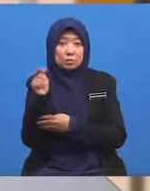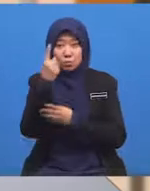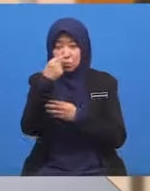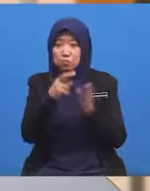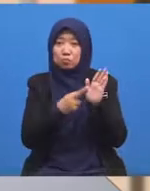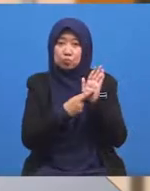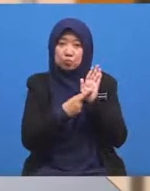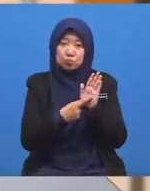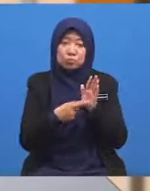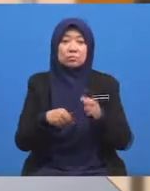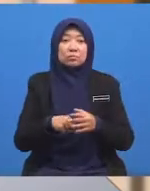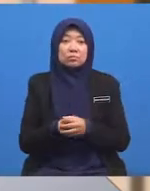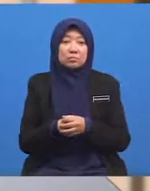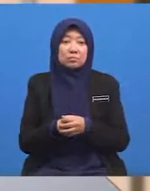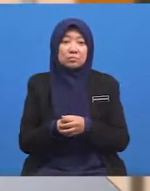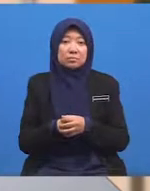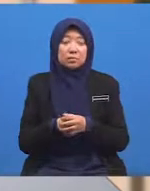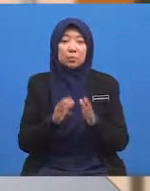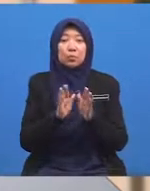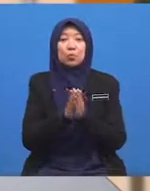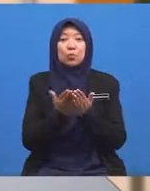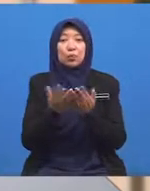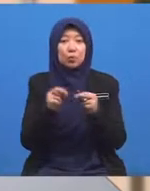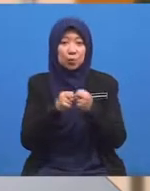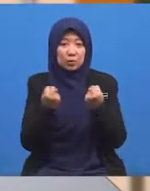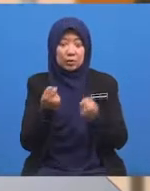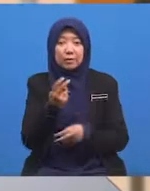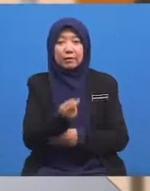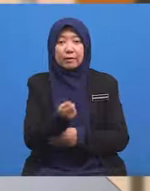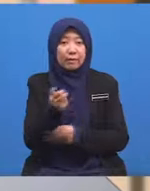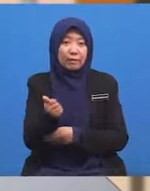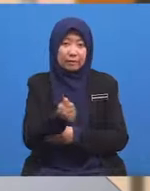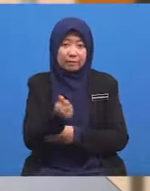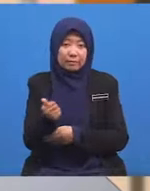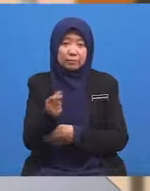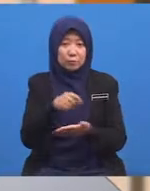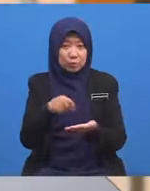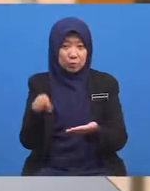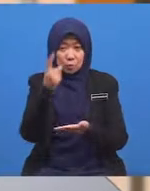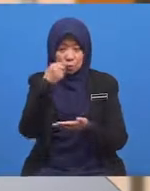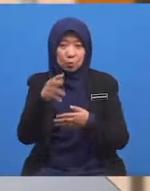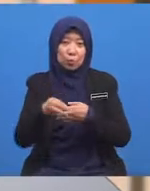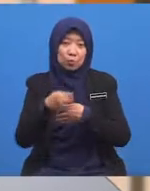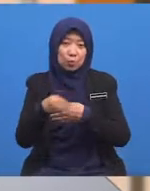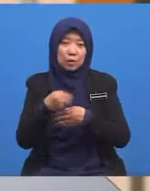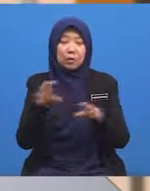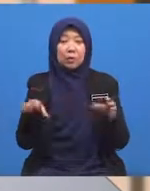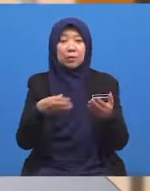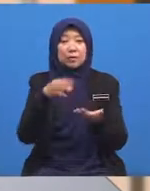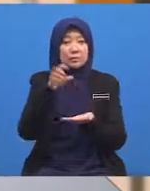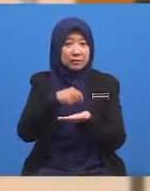rujukan, buku nota dan alat tulis untuk memudahkan kamu membuat